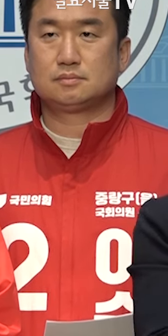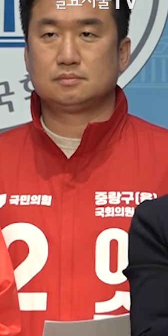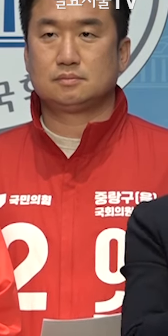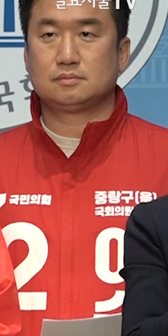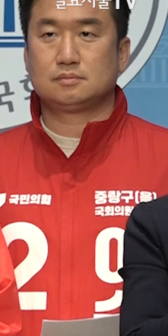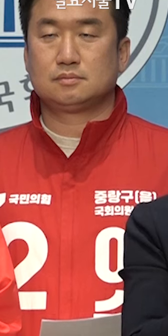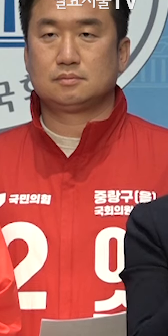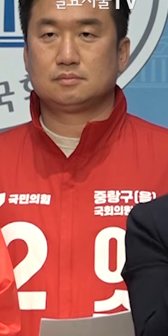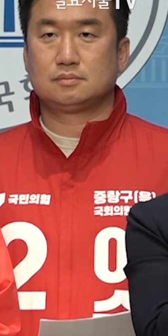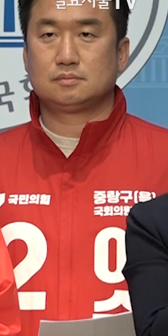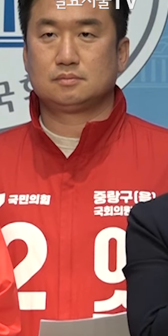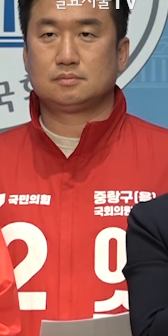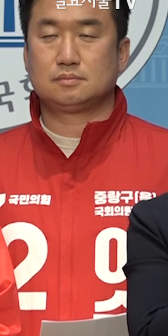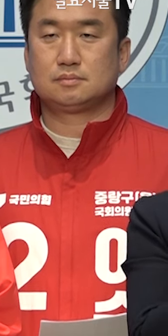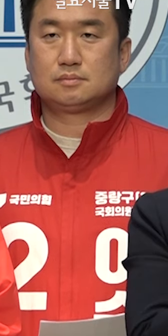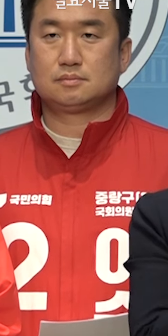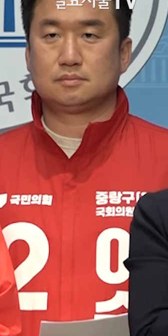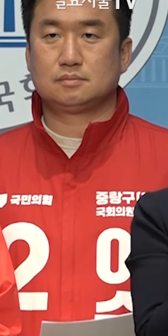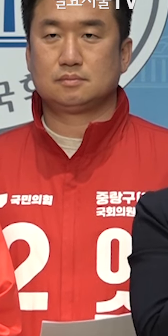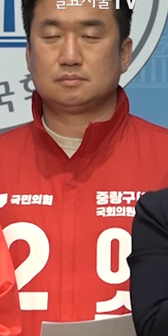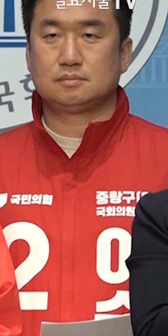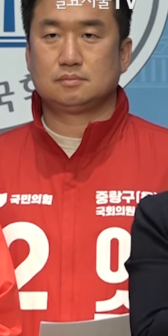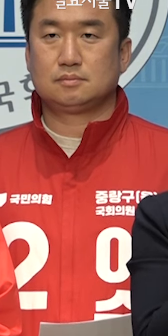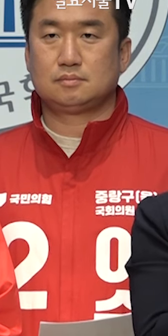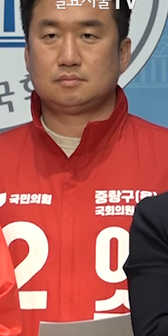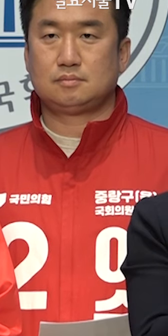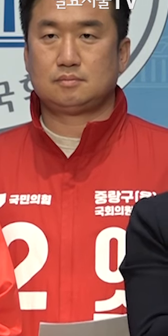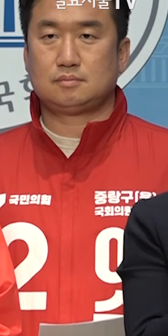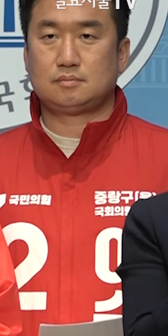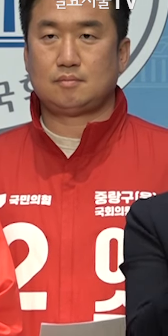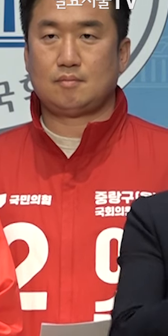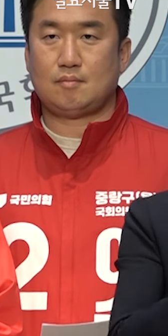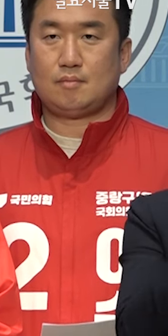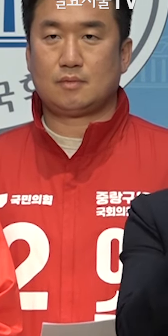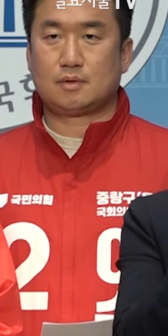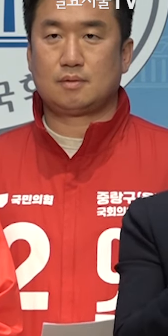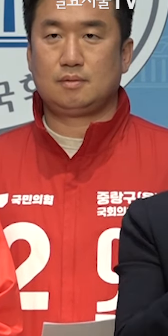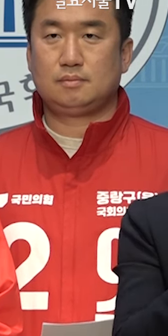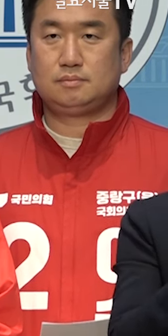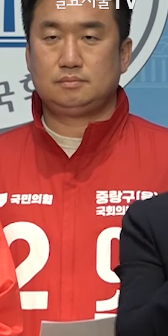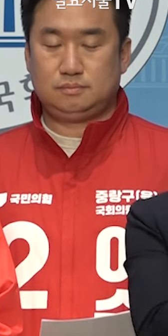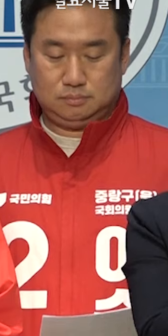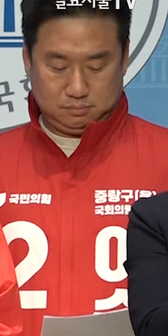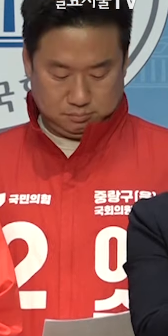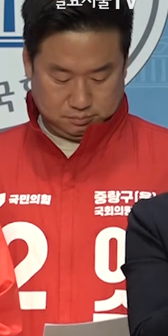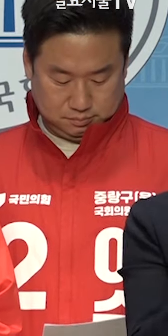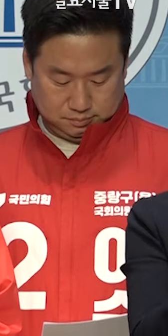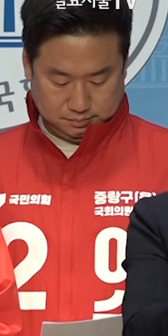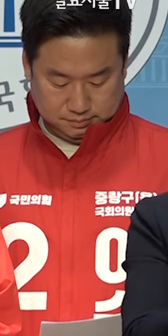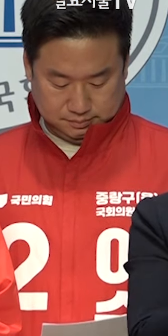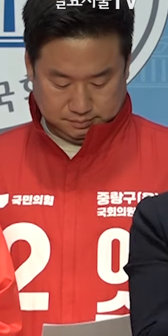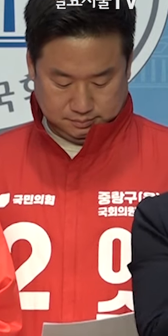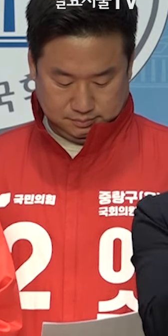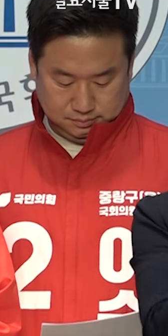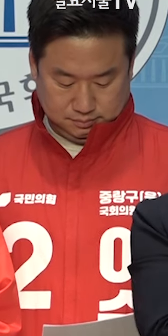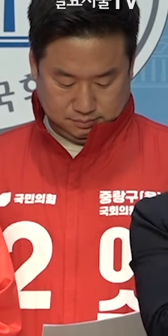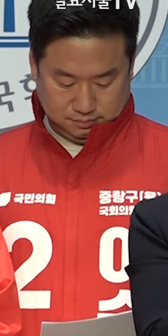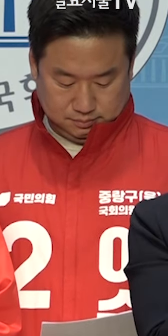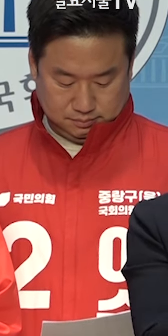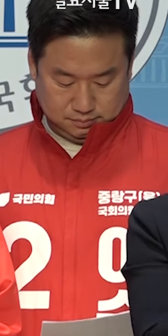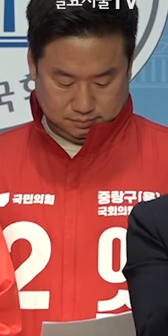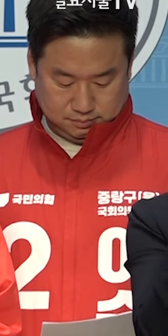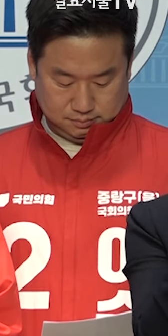사람 1년 9개월 동안 단 한 번도 출근하지 않았지만 1억 넘는 연봉을 챙긴 사람